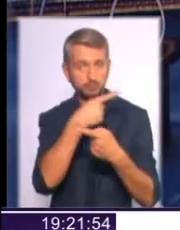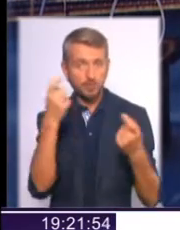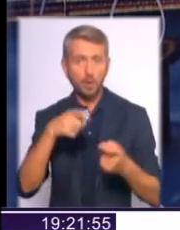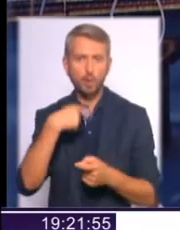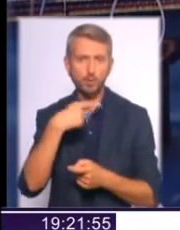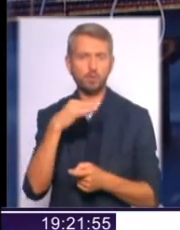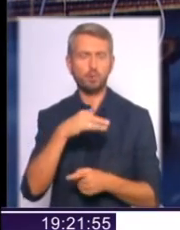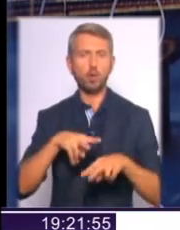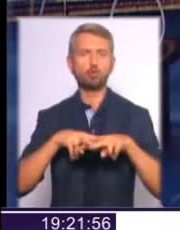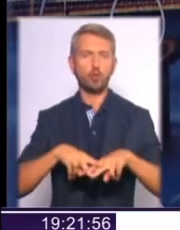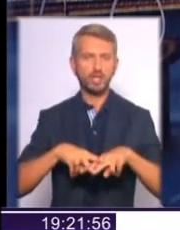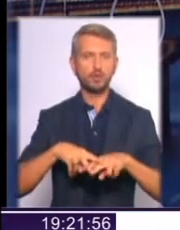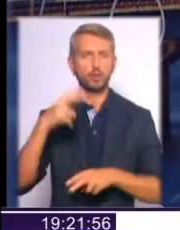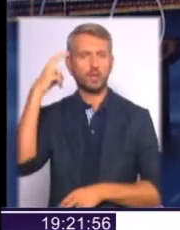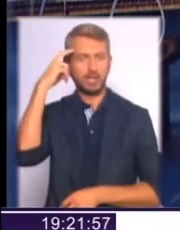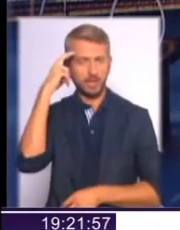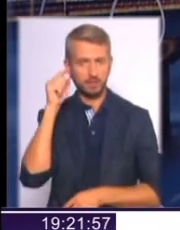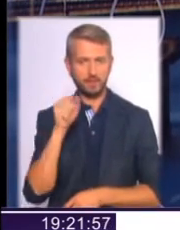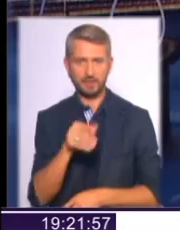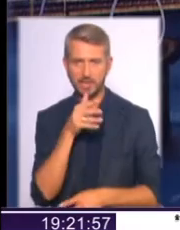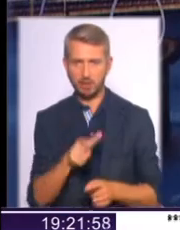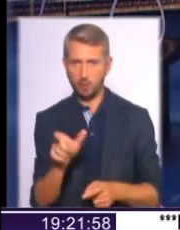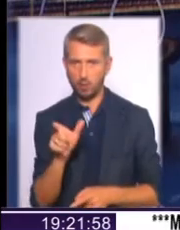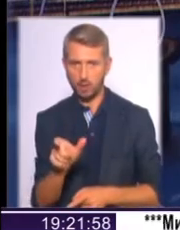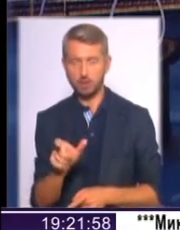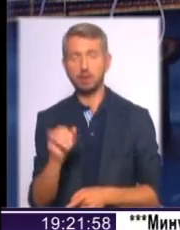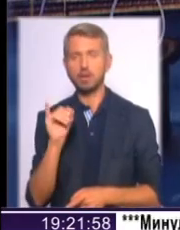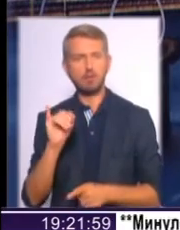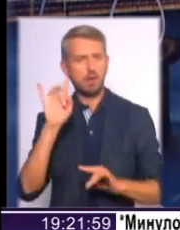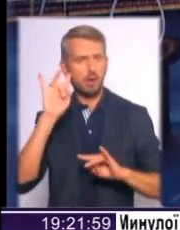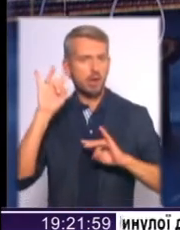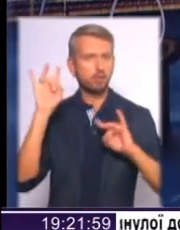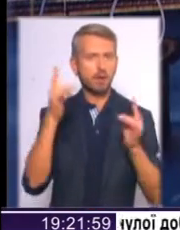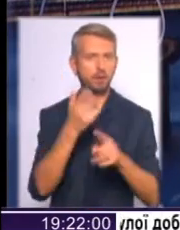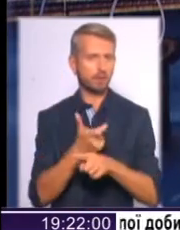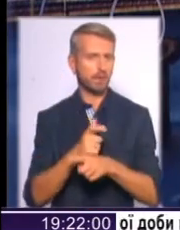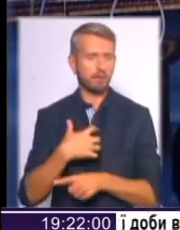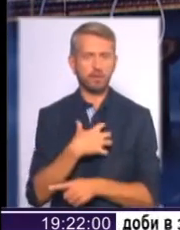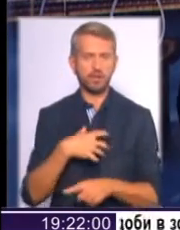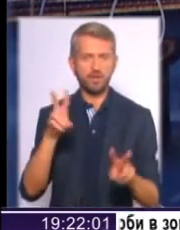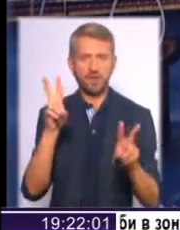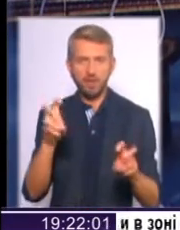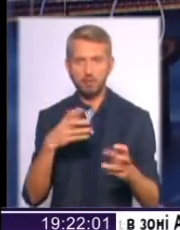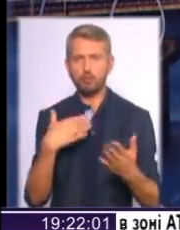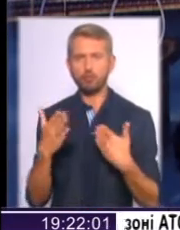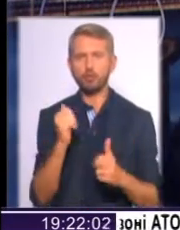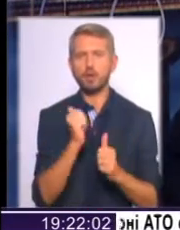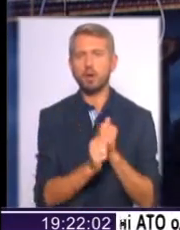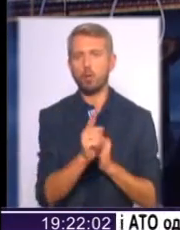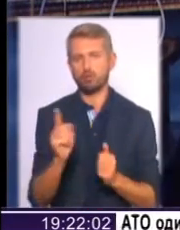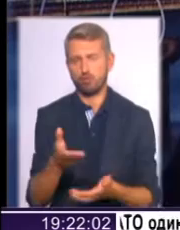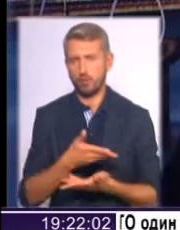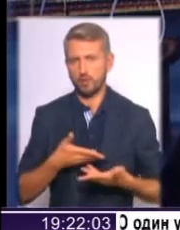нашу столицю в цій годині. І, власне, резонансна і вкрай важлива тема, бо стосується вона кожного з нас.